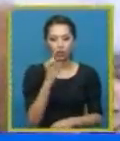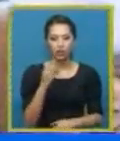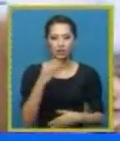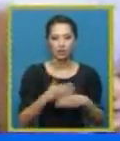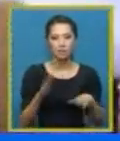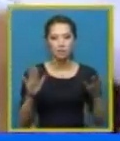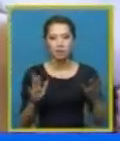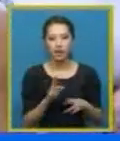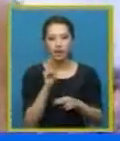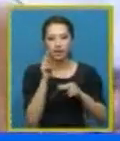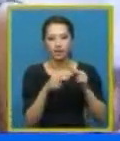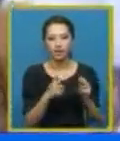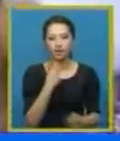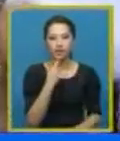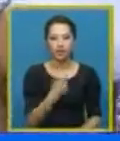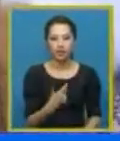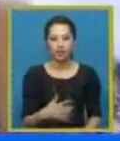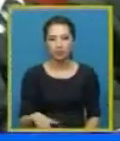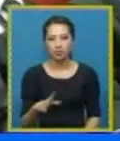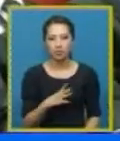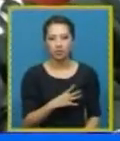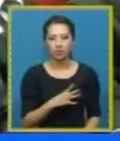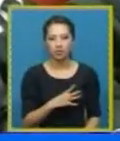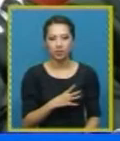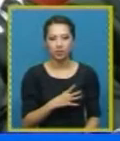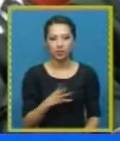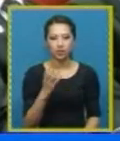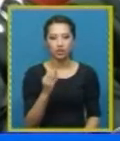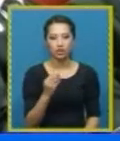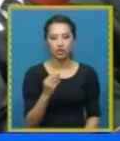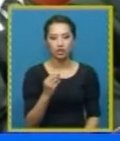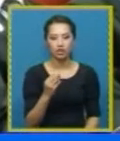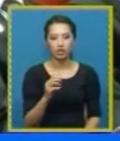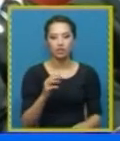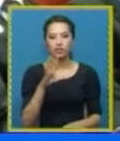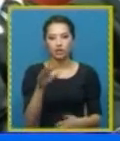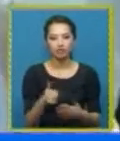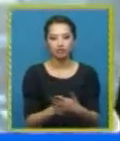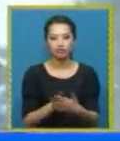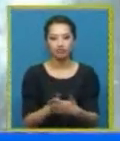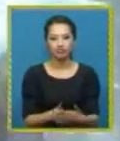Түстіктегі тындырымды тірліктерге куә болған Нұрсұлтан Назарбаев атқарылған жұмыстарға оң бағасын берді.